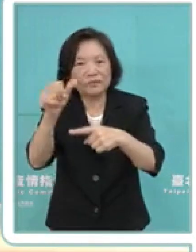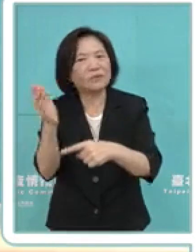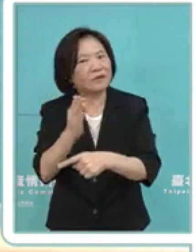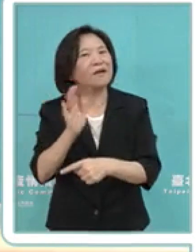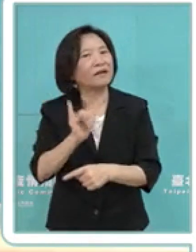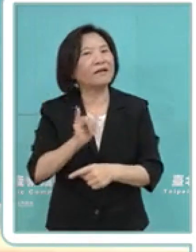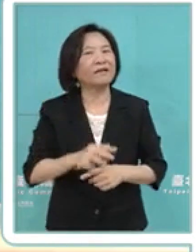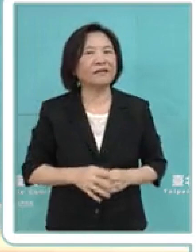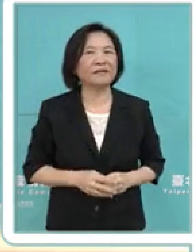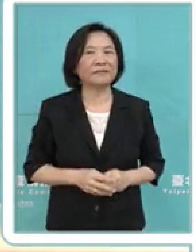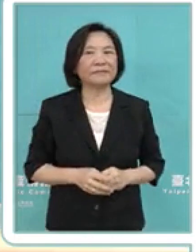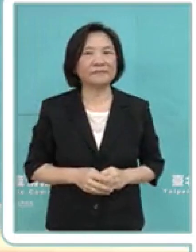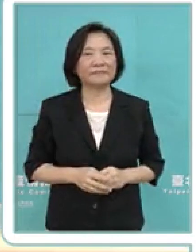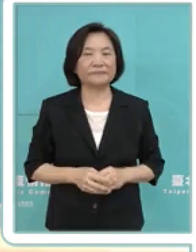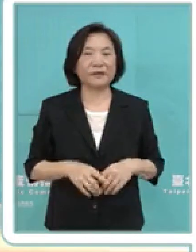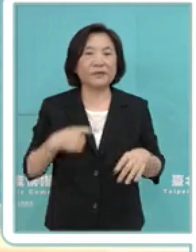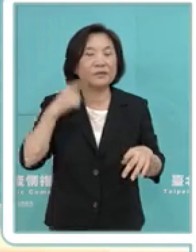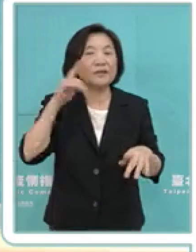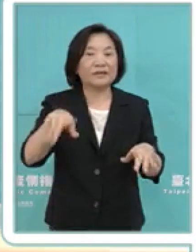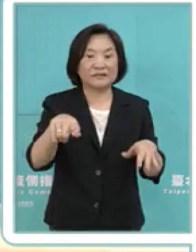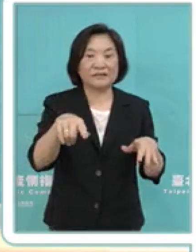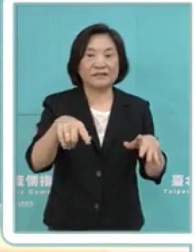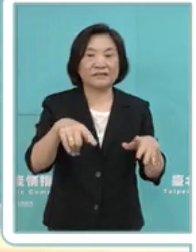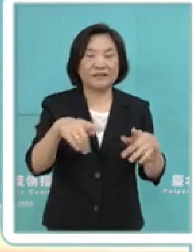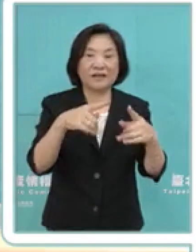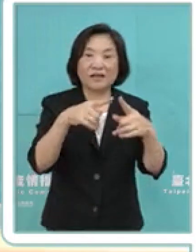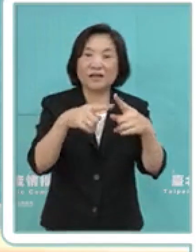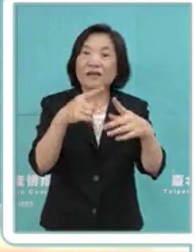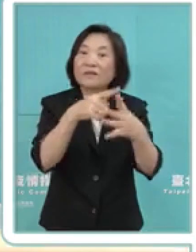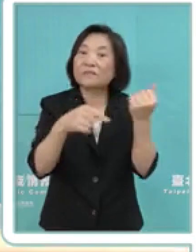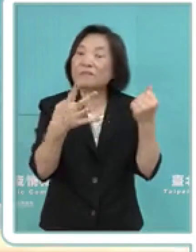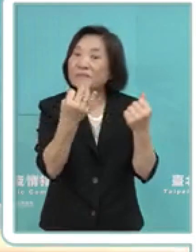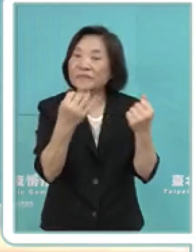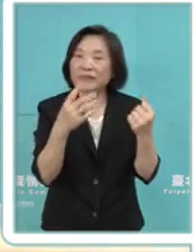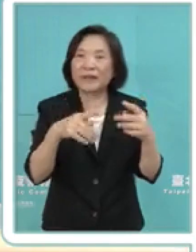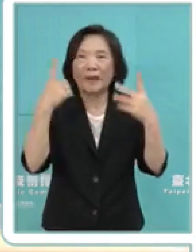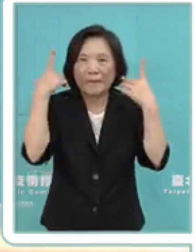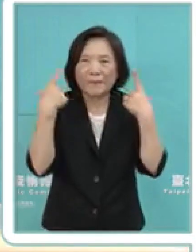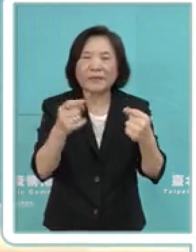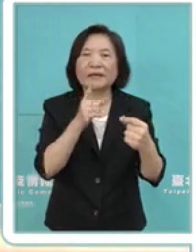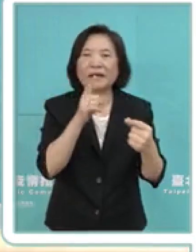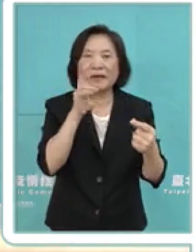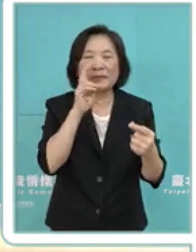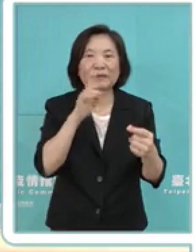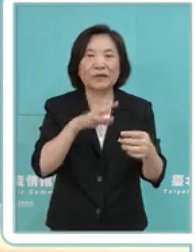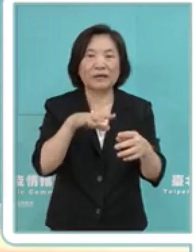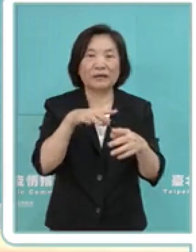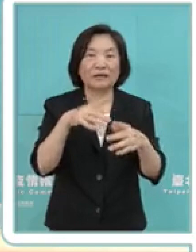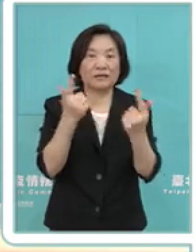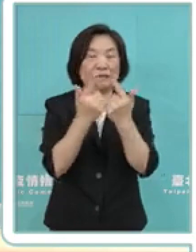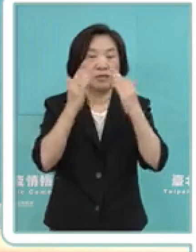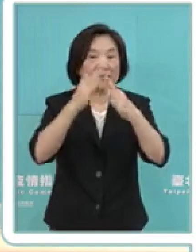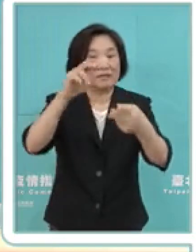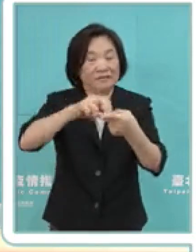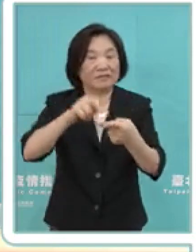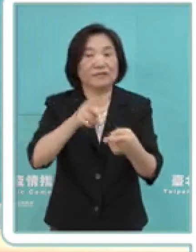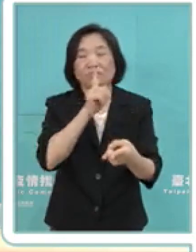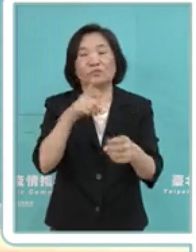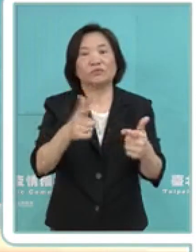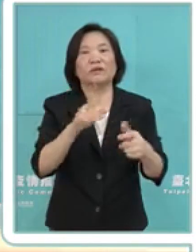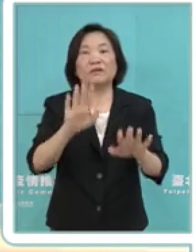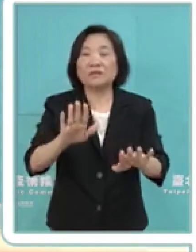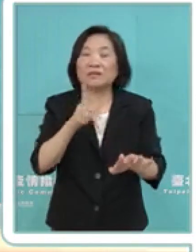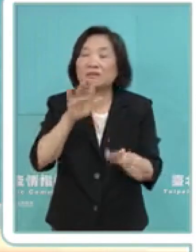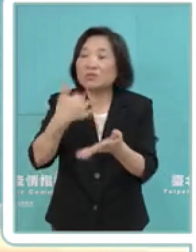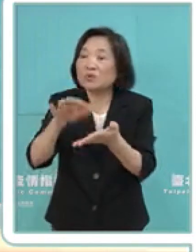右。所以把这个数字，你现在说本来讲说不限涉及啊，现在又回过头来去统